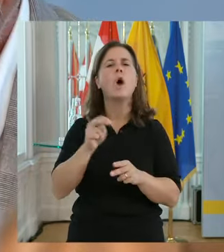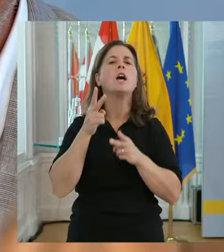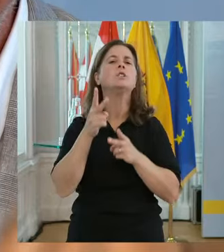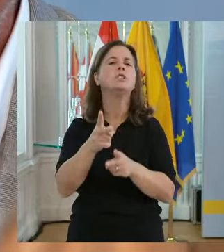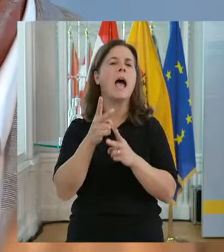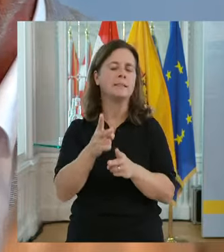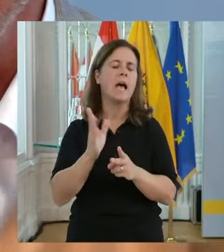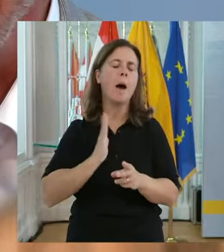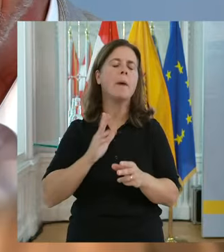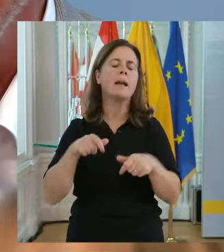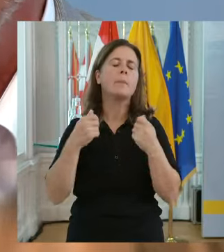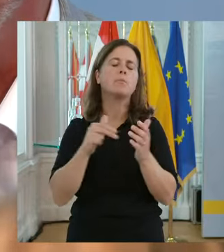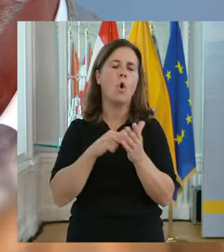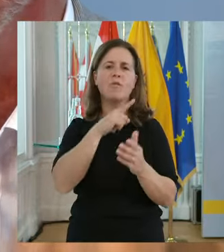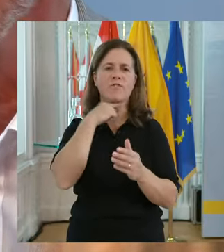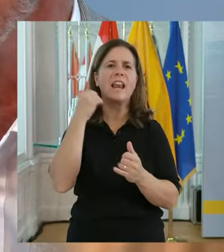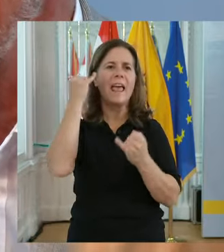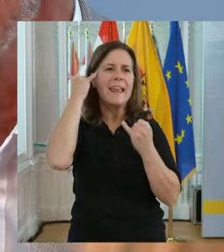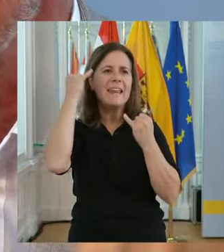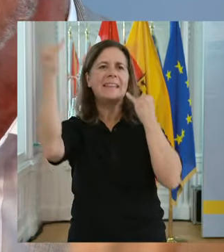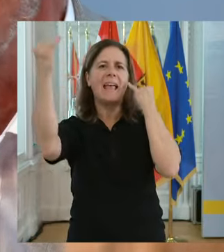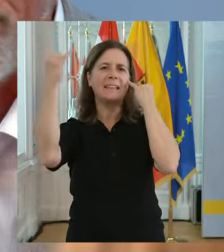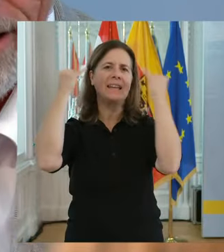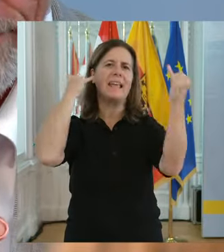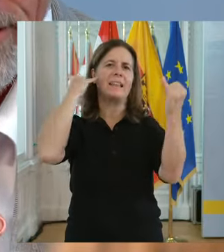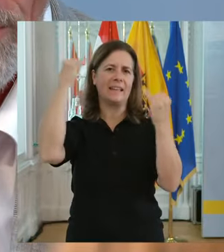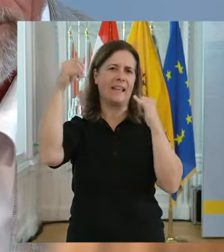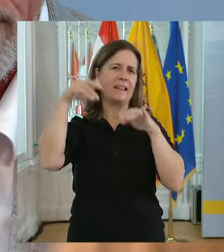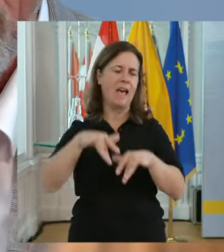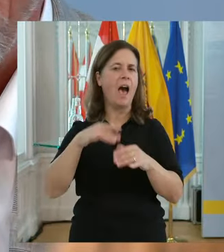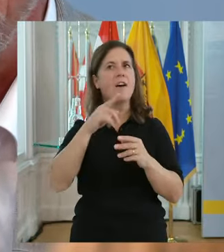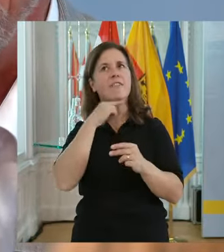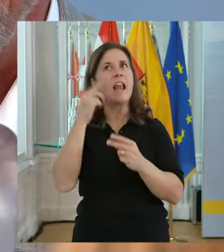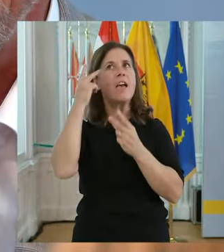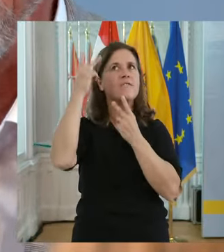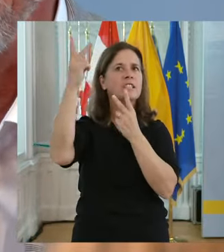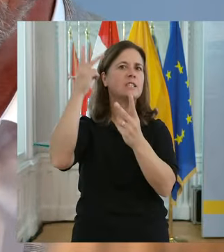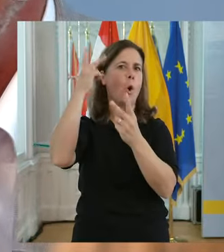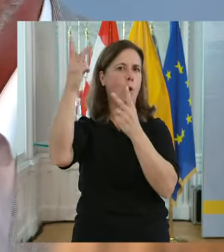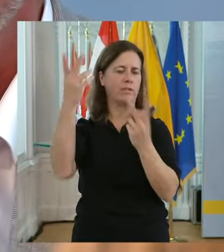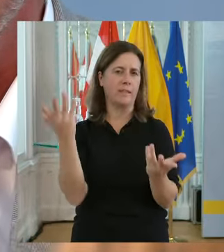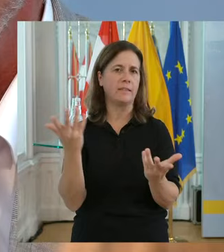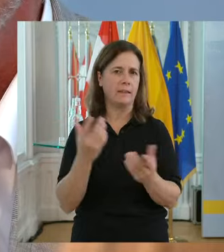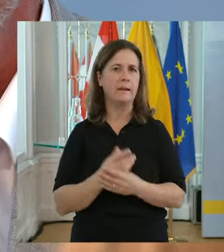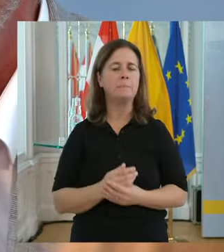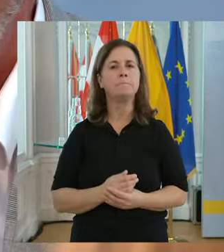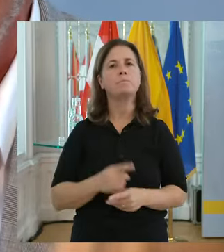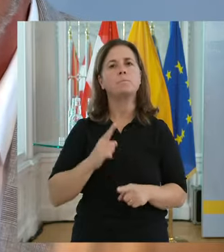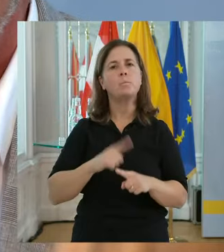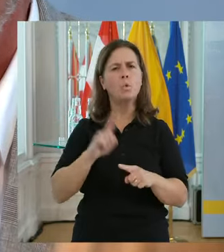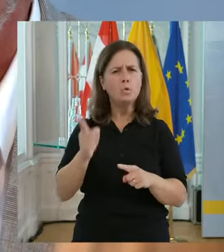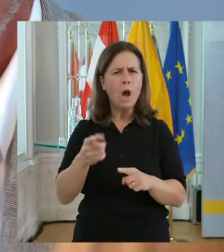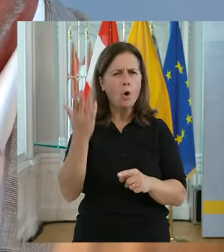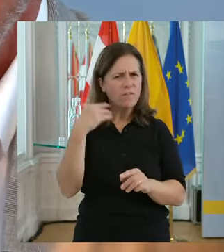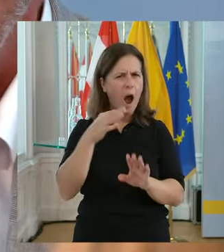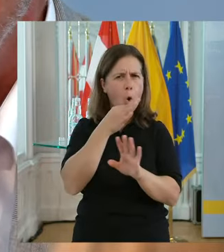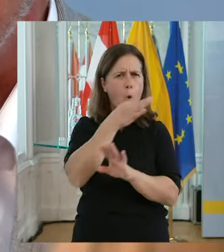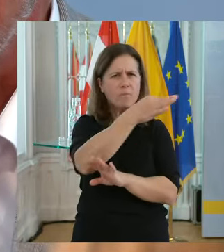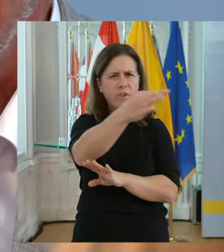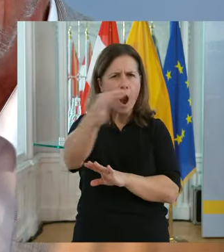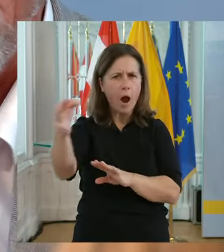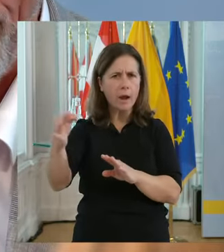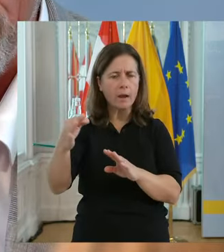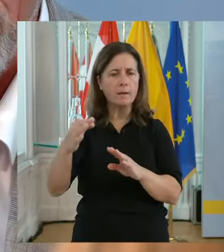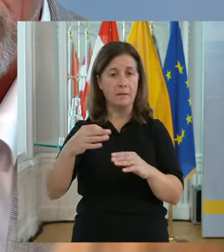noch viele Ideen. Es gibt noch viele Ideen, es gibt noch viele Visionen. Und wie wir es auch gerade bei der Mentimeter-Umfrage gesehen haben, die Luft nach oben